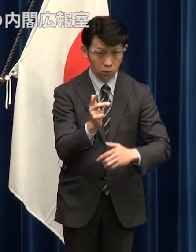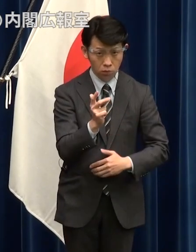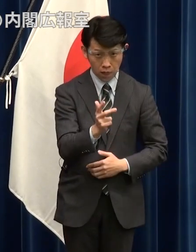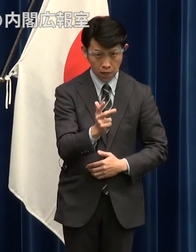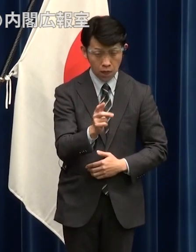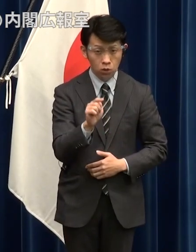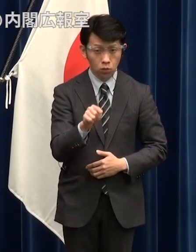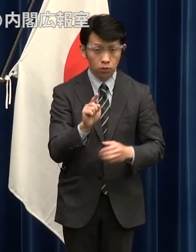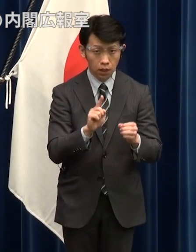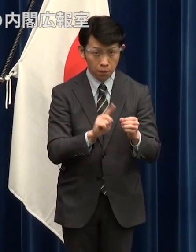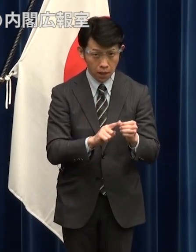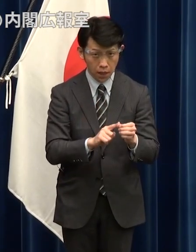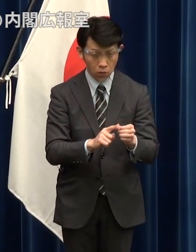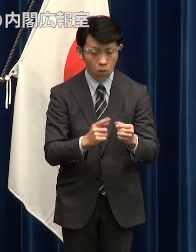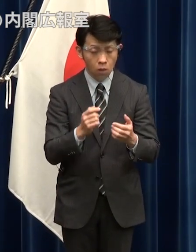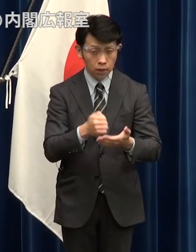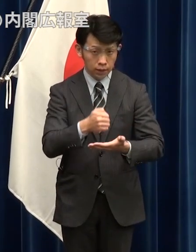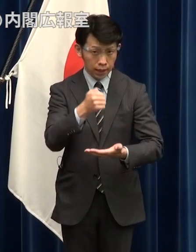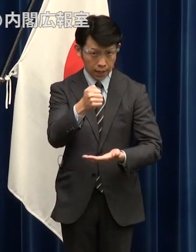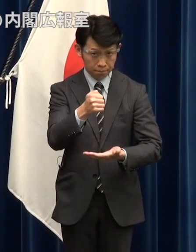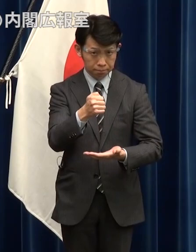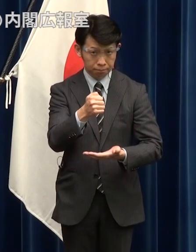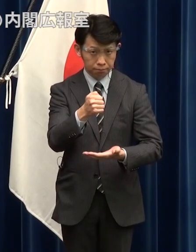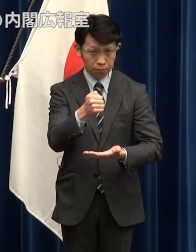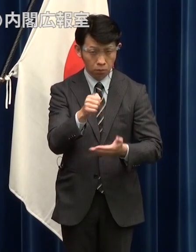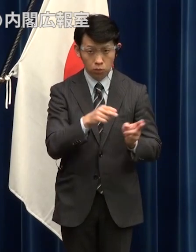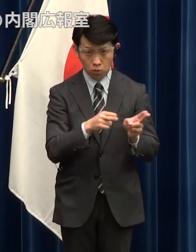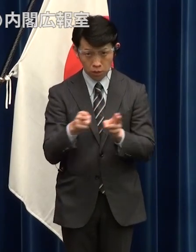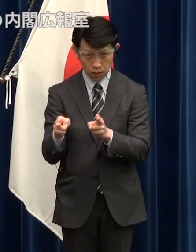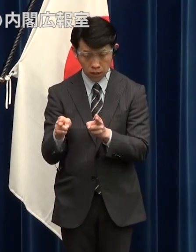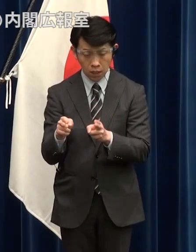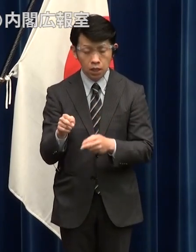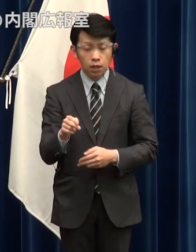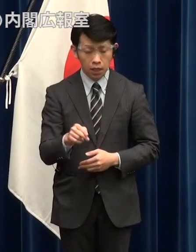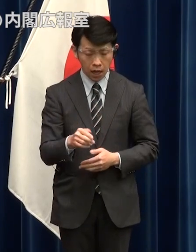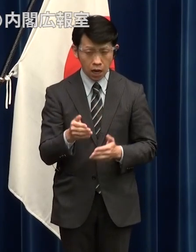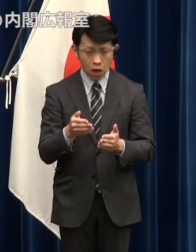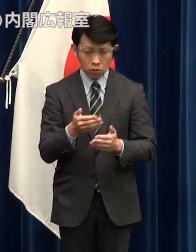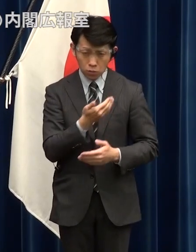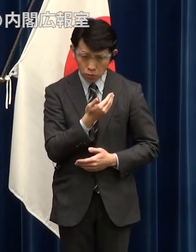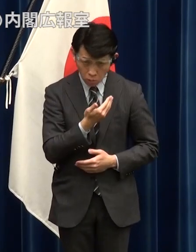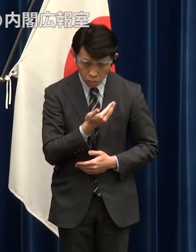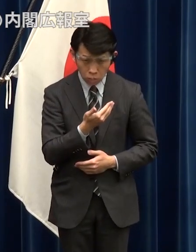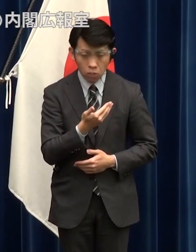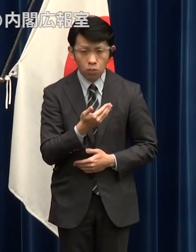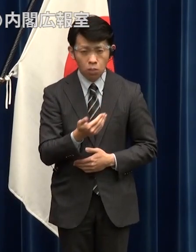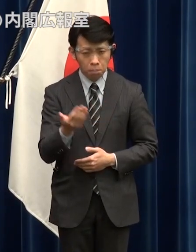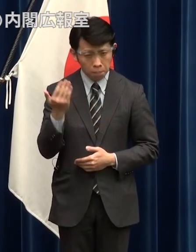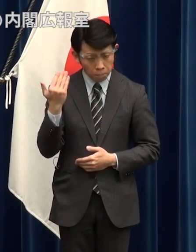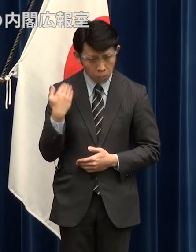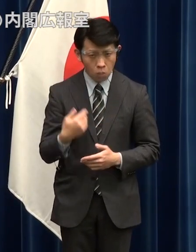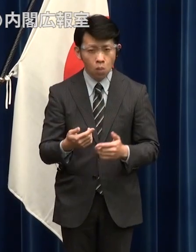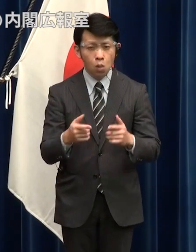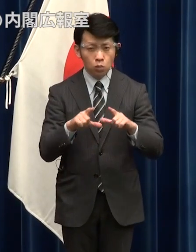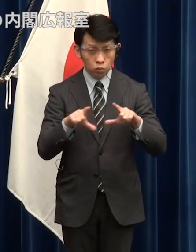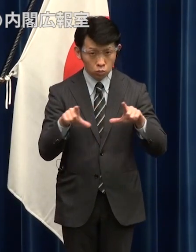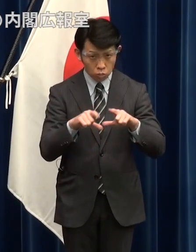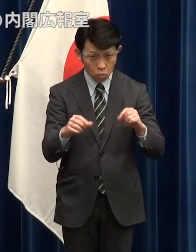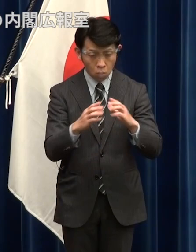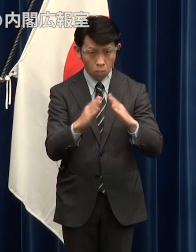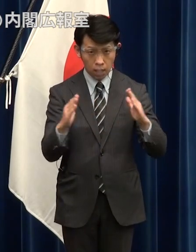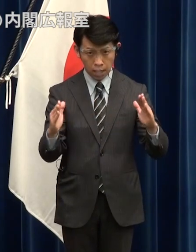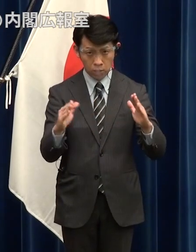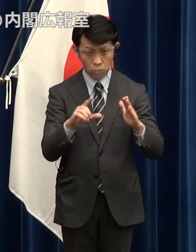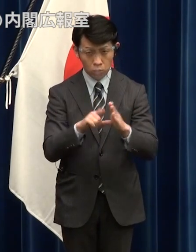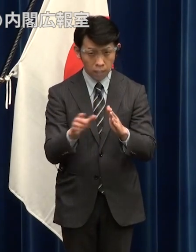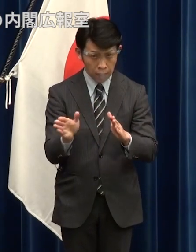ための安定財源の確保、まあ、こうしたことが重要だということ、これ通常国会の時からずっと再三申し上げ